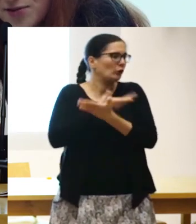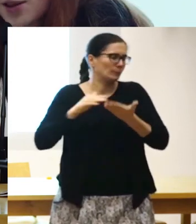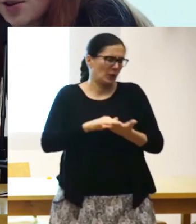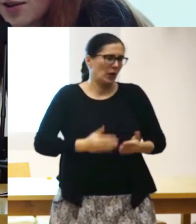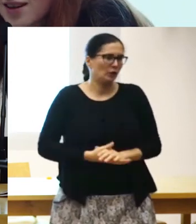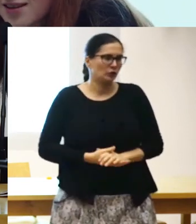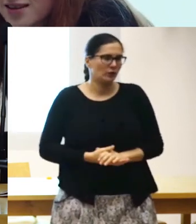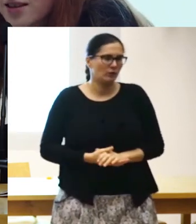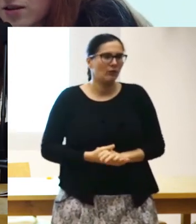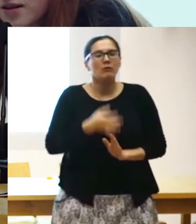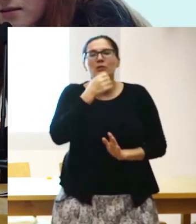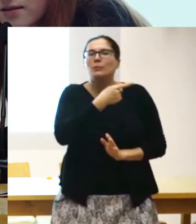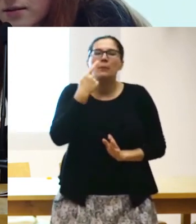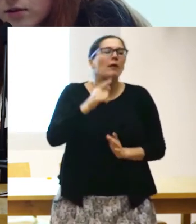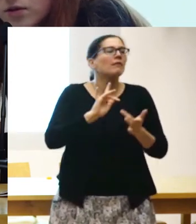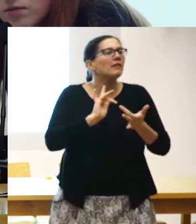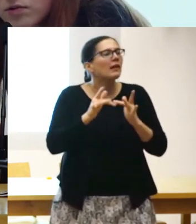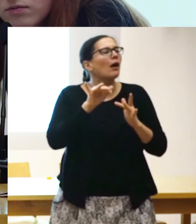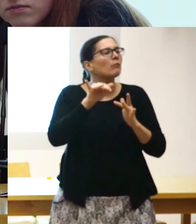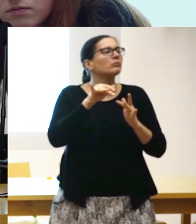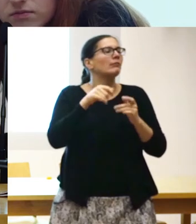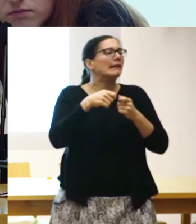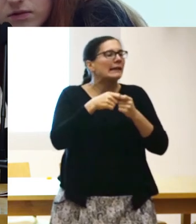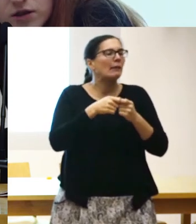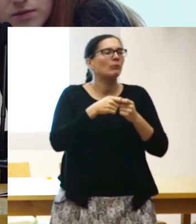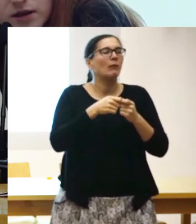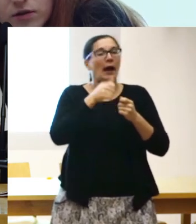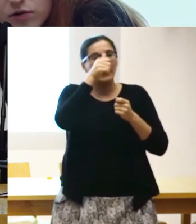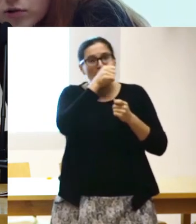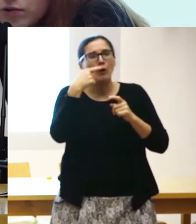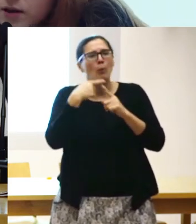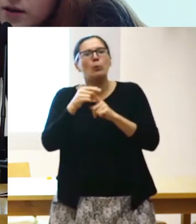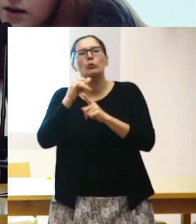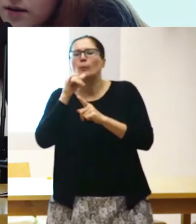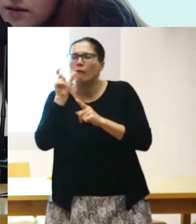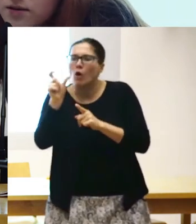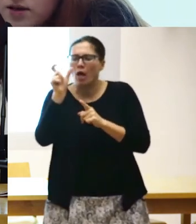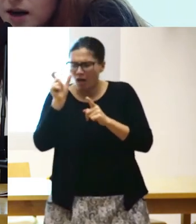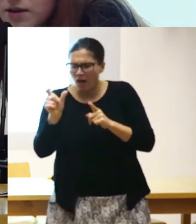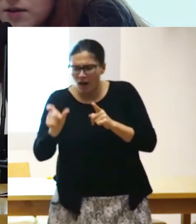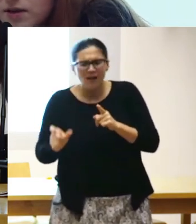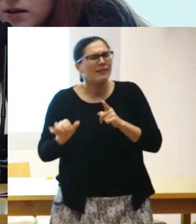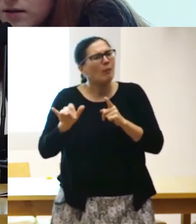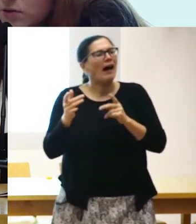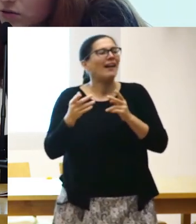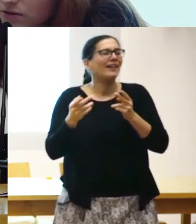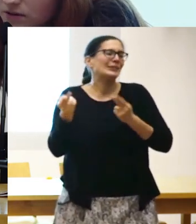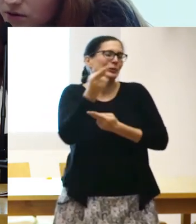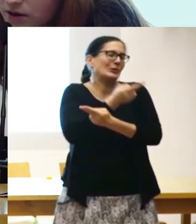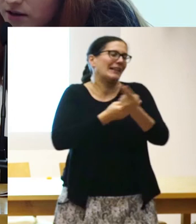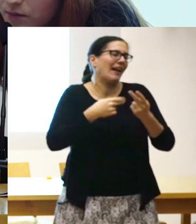v různých kolonkách, tak ty role v tom týmu víceméně jako fluktují, střídáme se v nich,